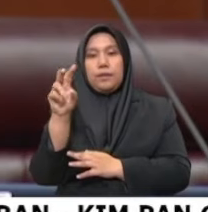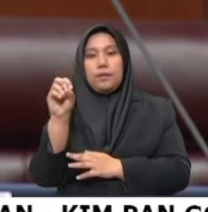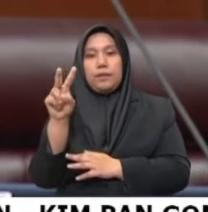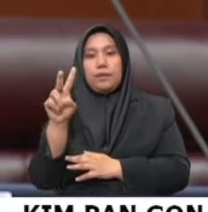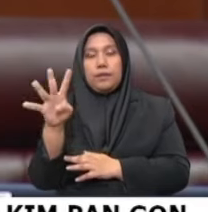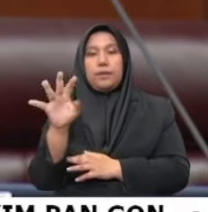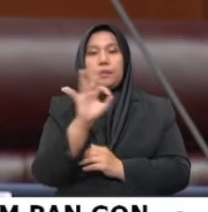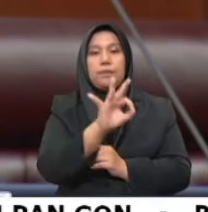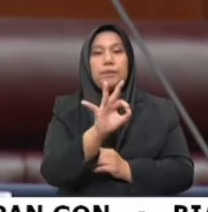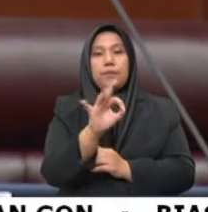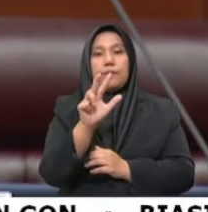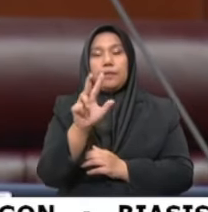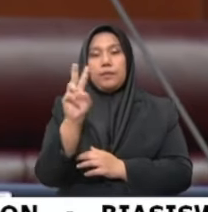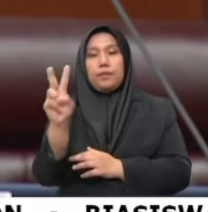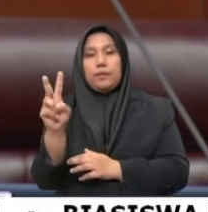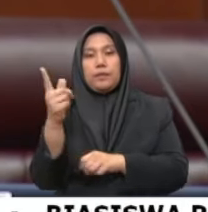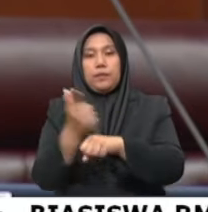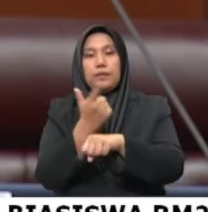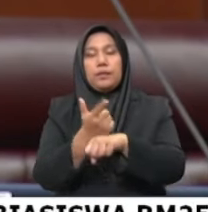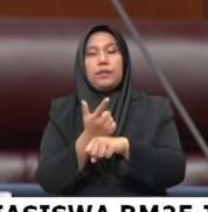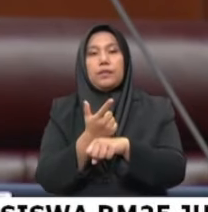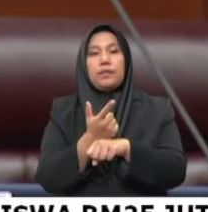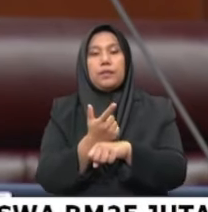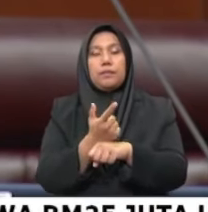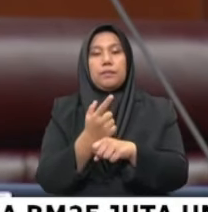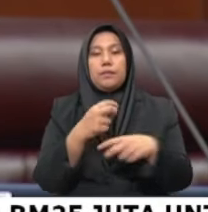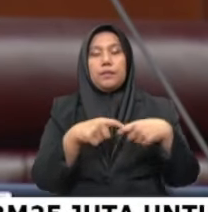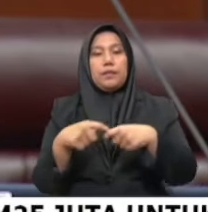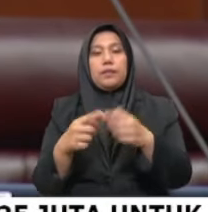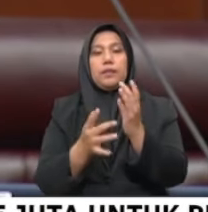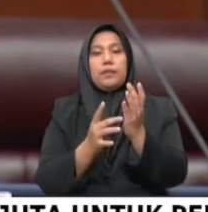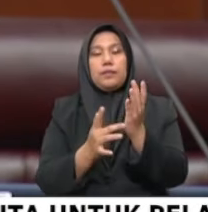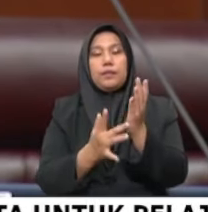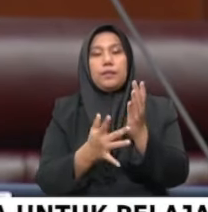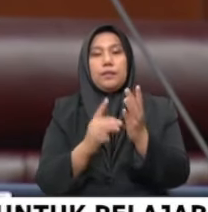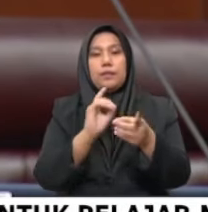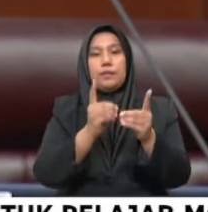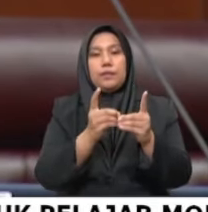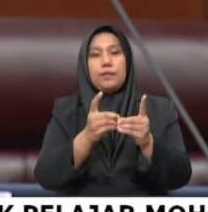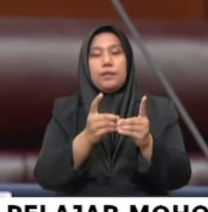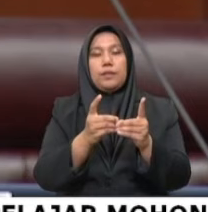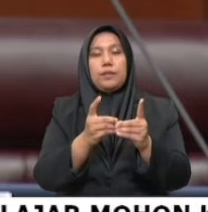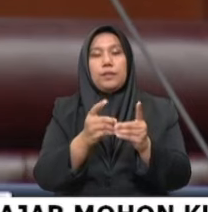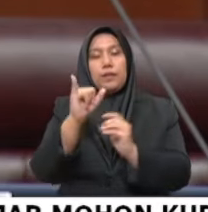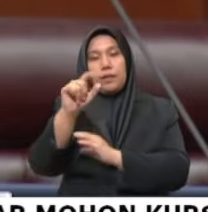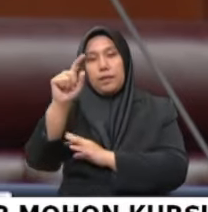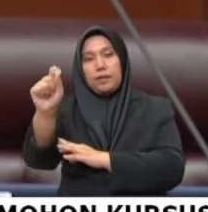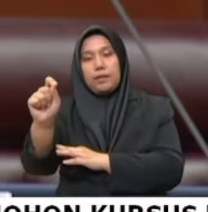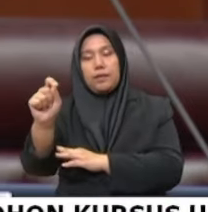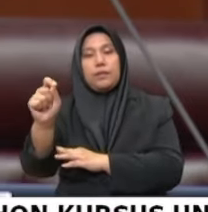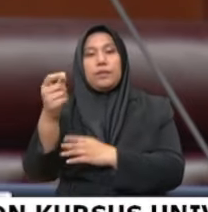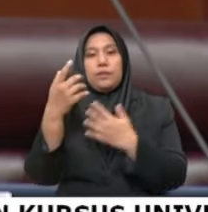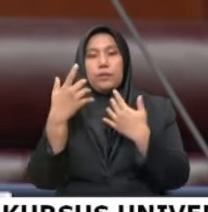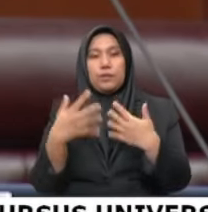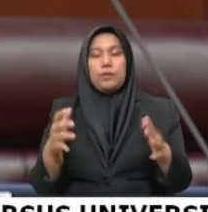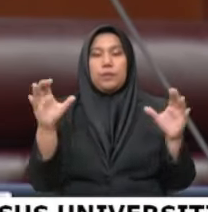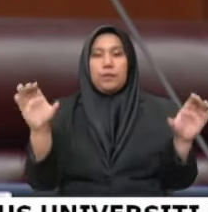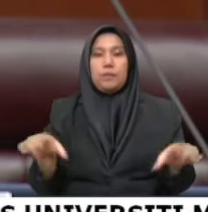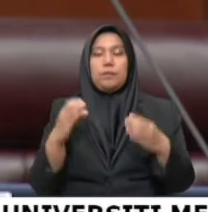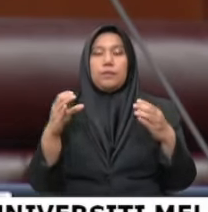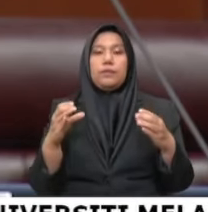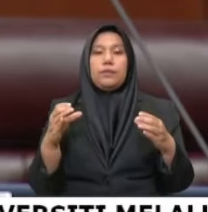sebanyak 932 latihan berkaitan teknologi digital dan teknologi maklumat dan komunikasi telah